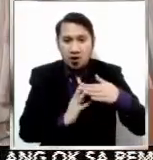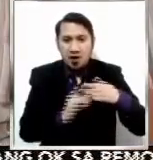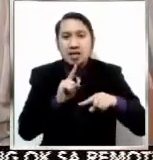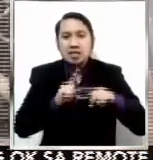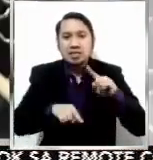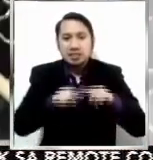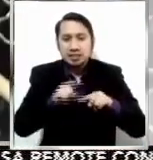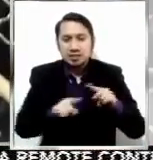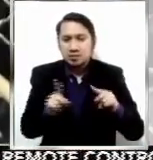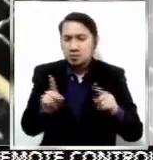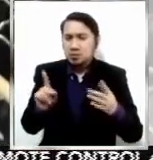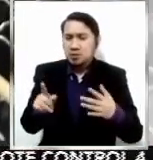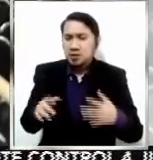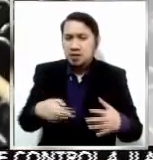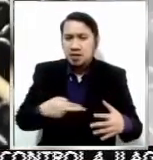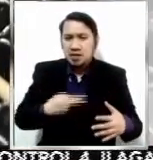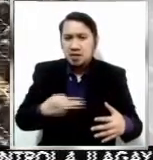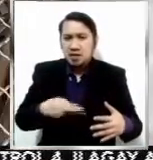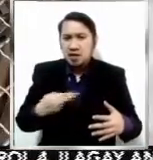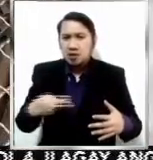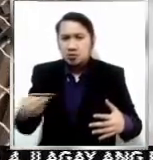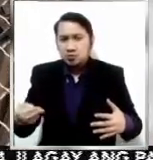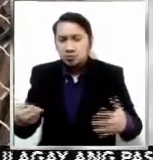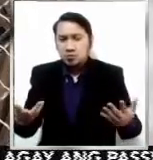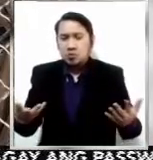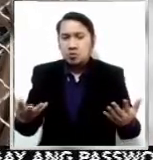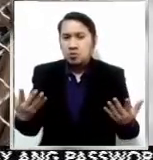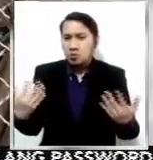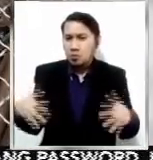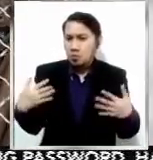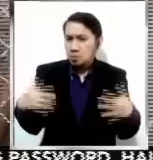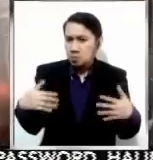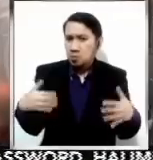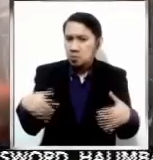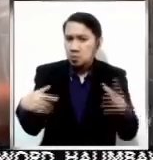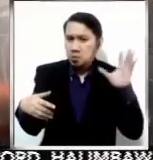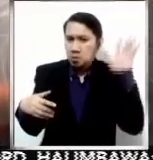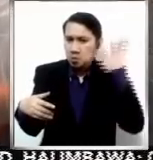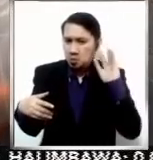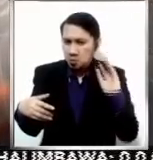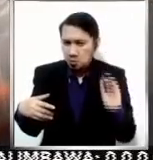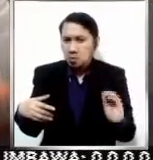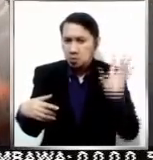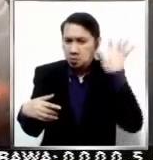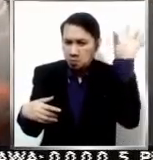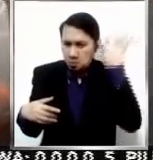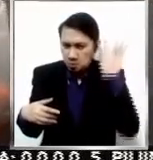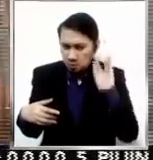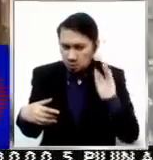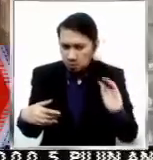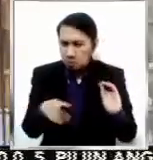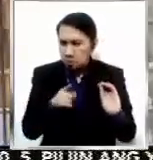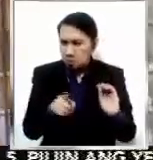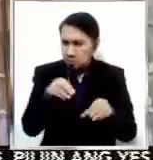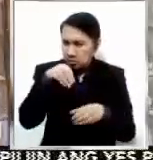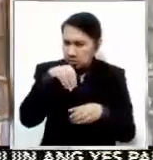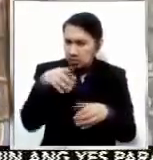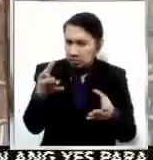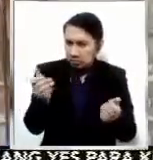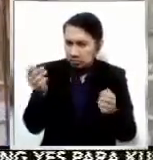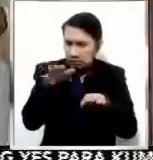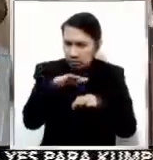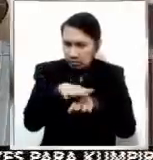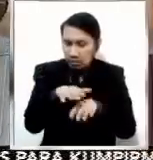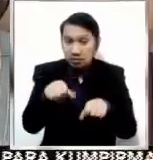nila, pang ayos to, na ngayon lang namin nakita yung ganito na nasa bike mismo. Ang kanyang